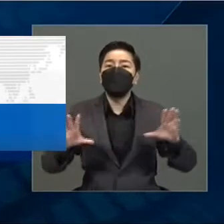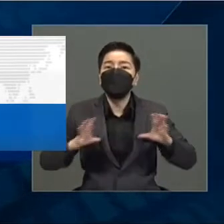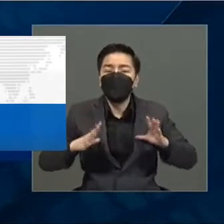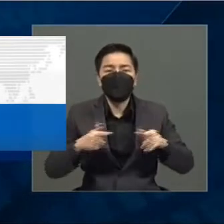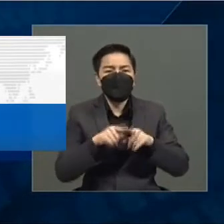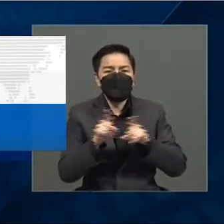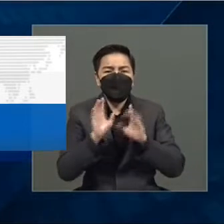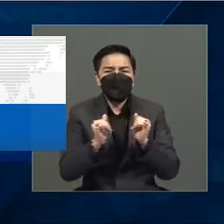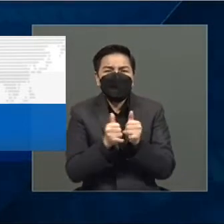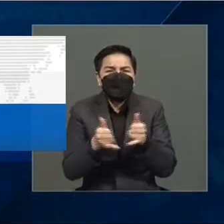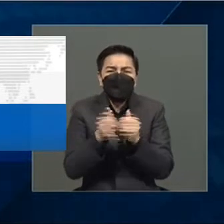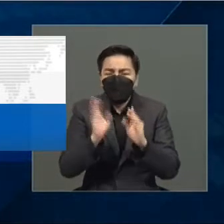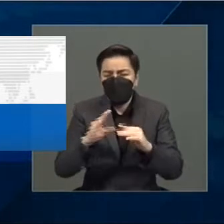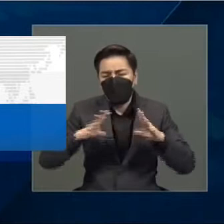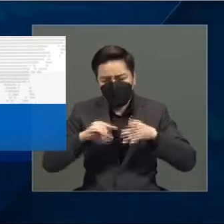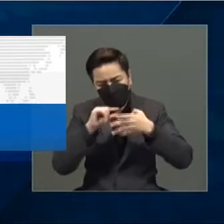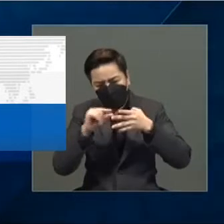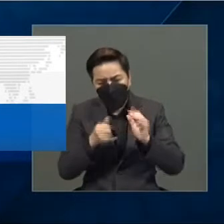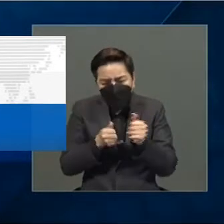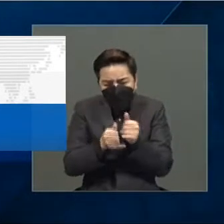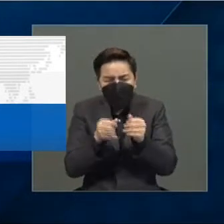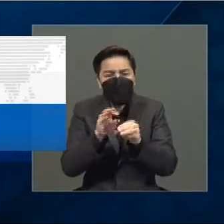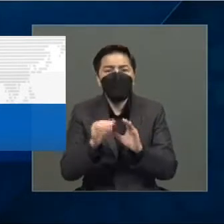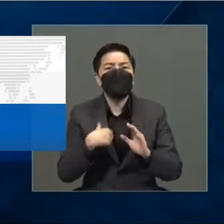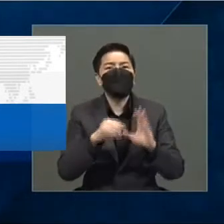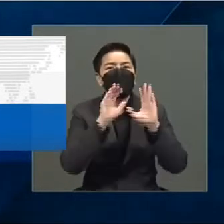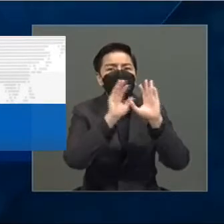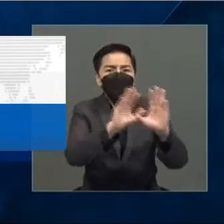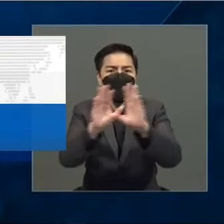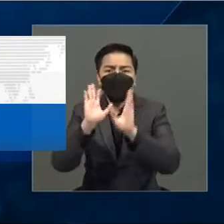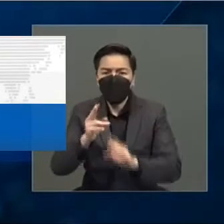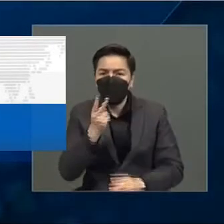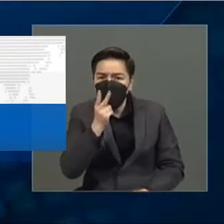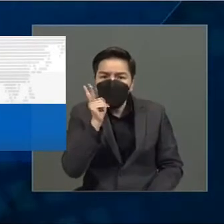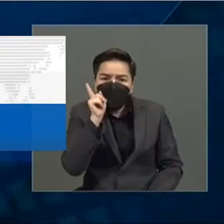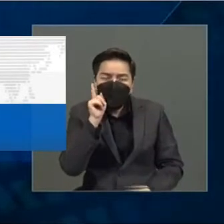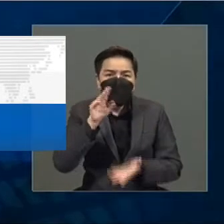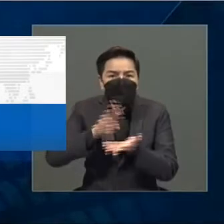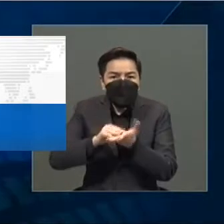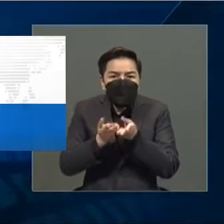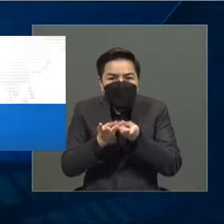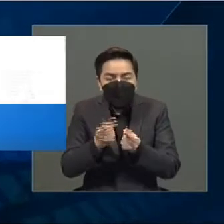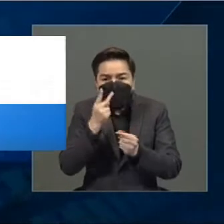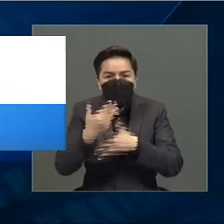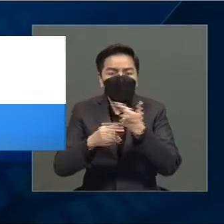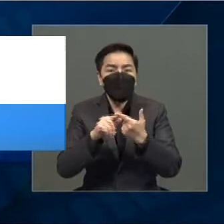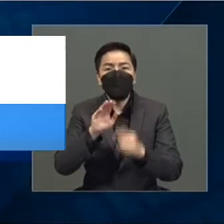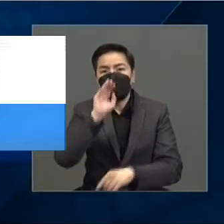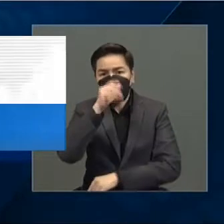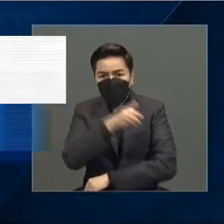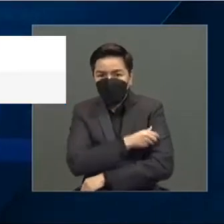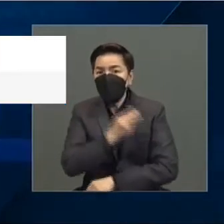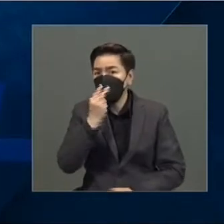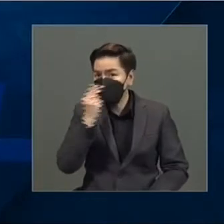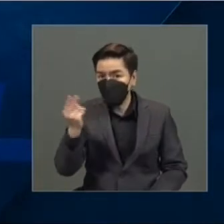ที่ค่อนข้างอยู่เป็นอย่างนั้นแน่นนะคะก็คงจะต้องฝากพี่น้องประชาชนติดตามรายงานความคืบหน้าของกทม